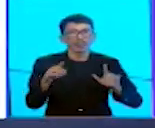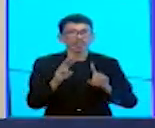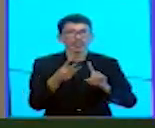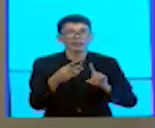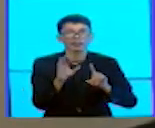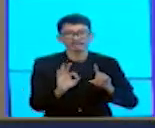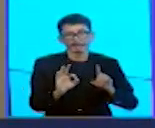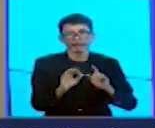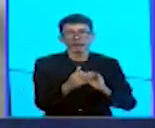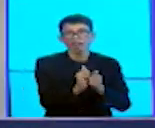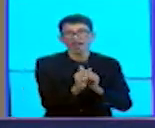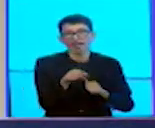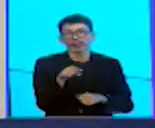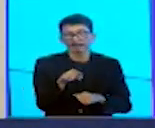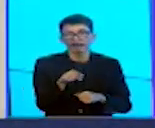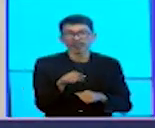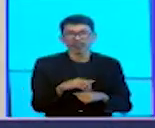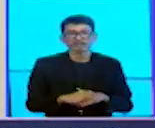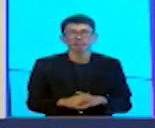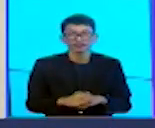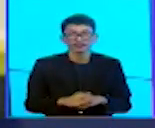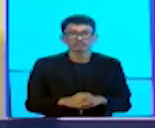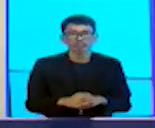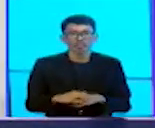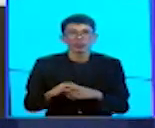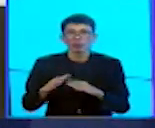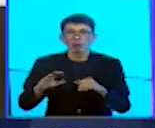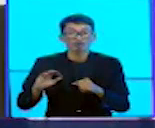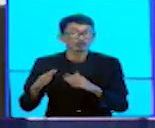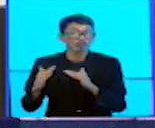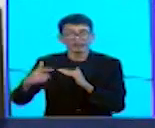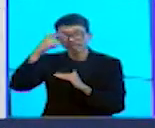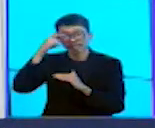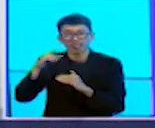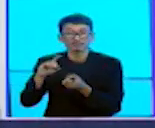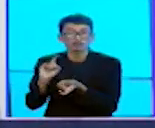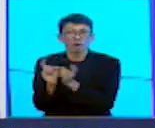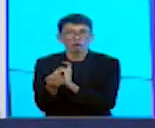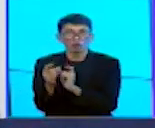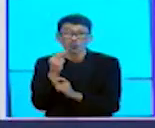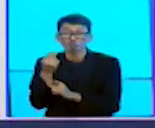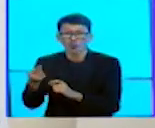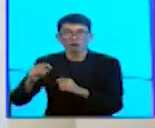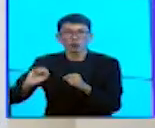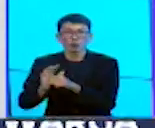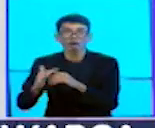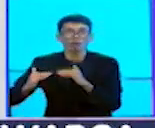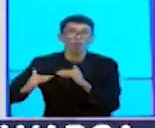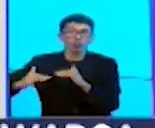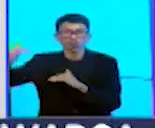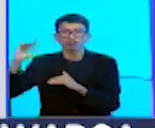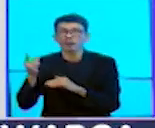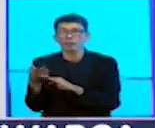lebaran. Meningkatnya kembali jumlah pasien COVID-19 di sejumlah rumah sakit rujukan Sidoarjo akibat tingginya mobilitas warga saat